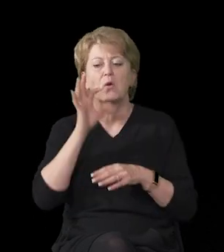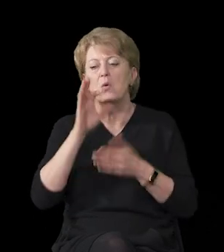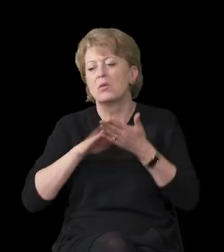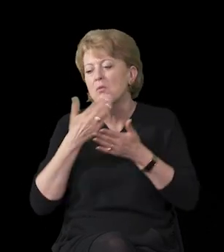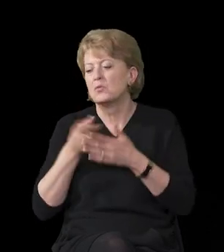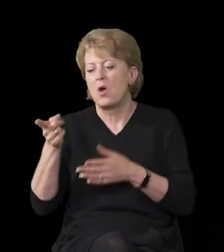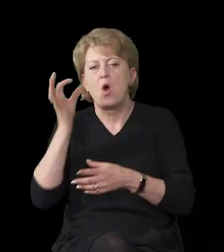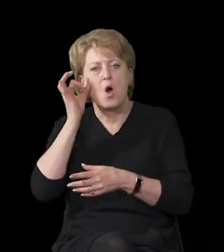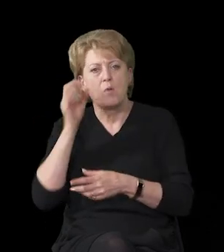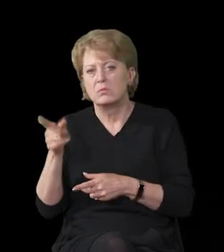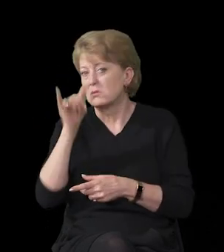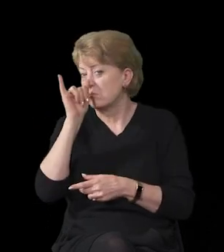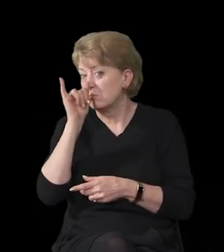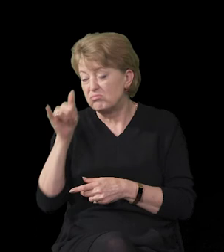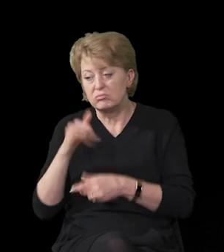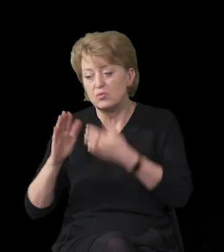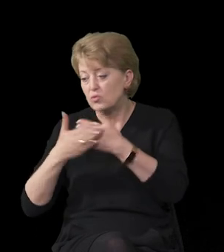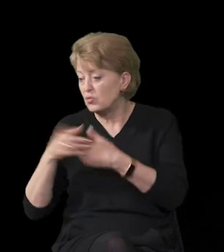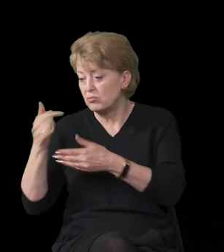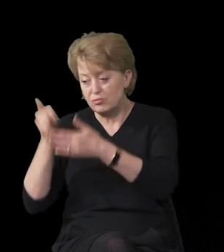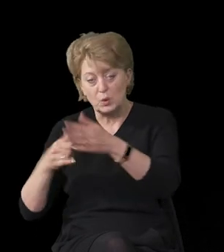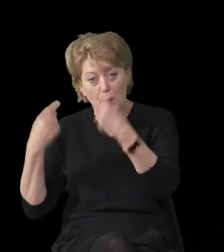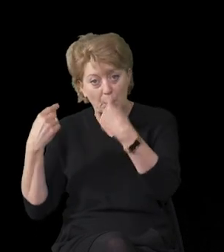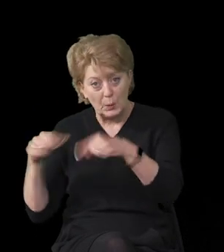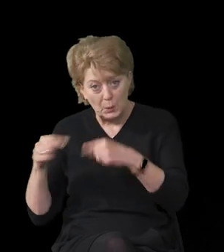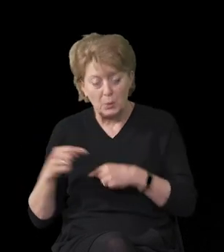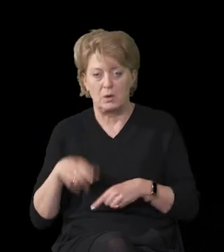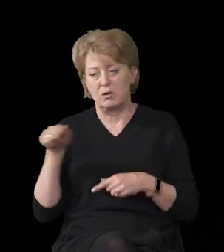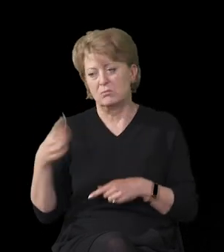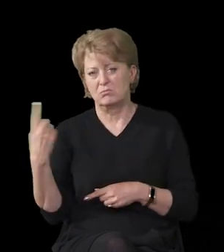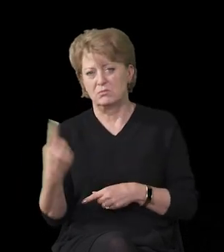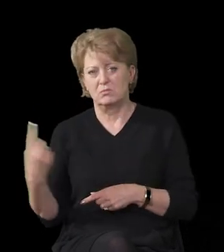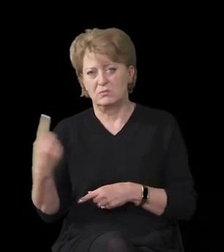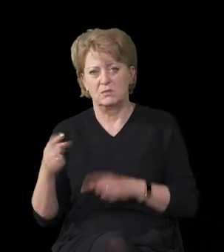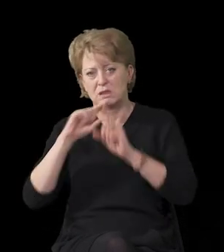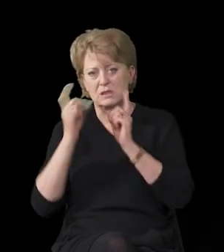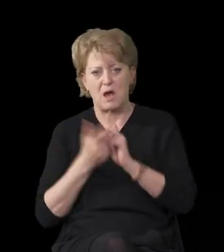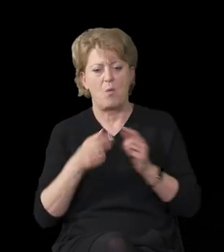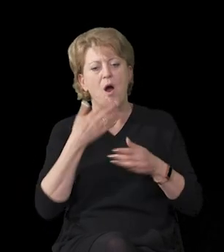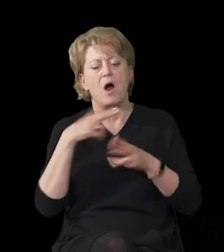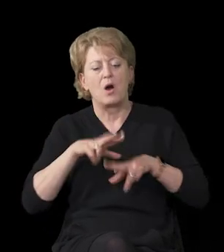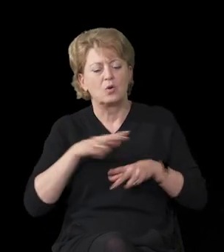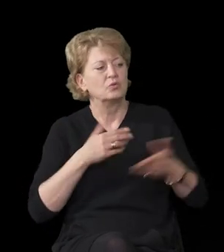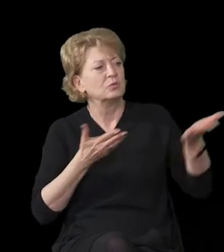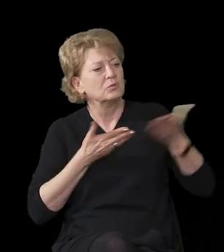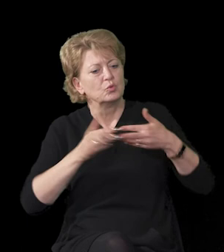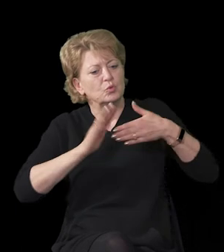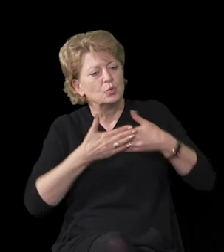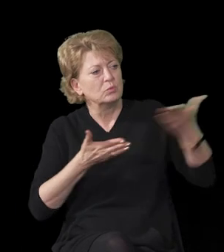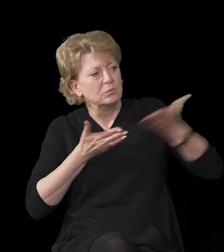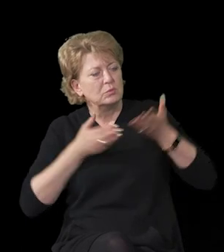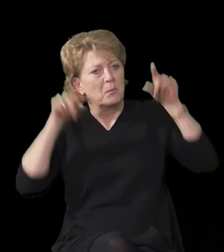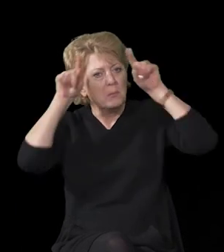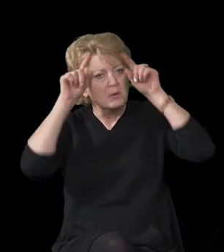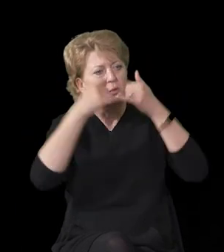nie otrzyma rodzina zapłaty w postaci bydła, które jest niezwykle ważne dla wszystkich tych plemion na południu. No i dlatego